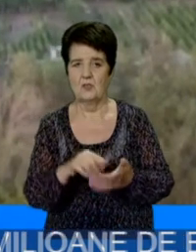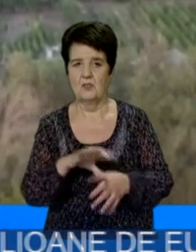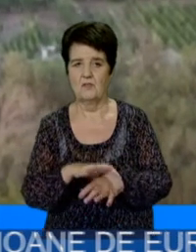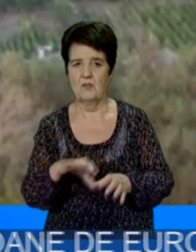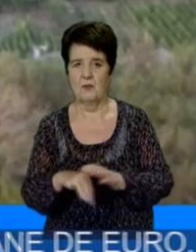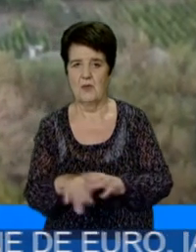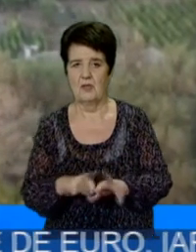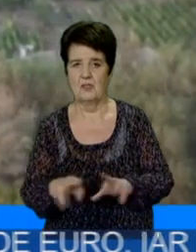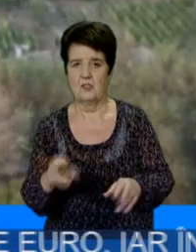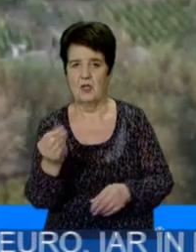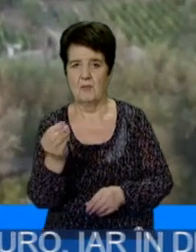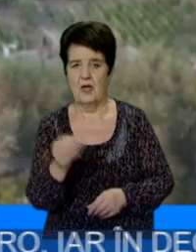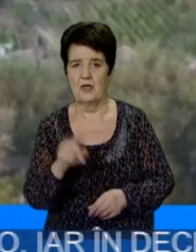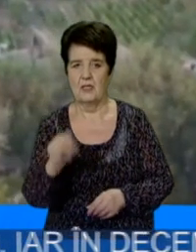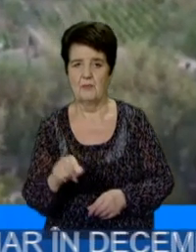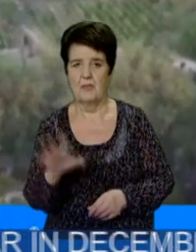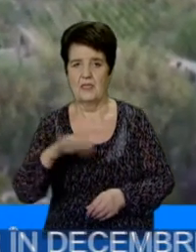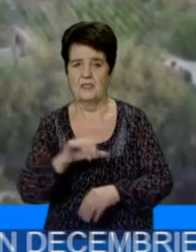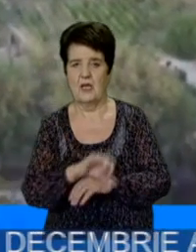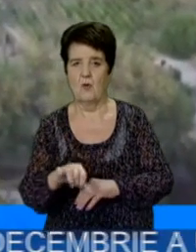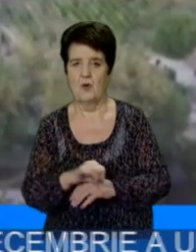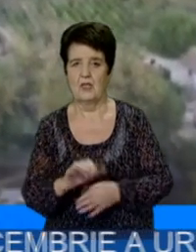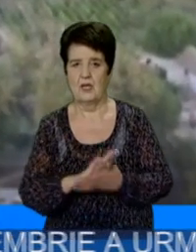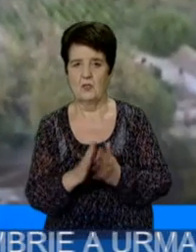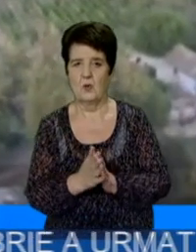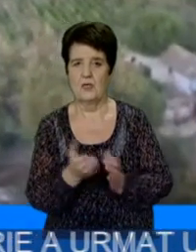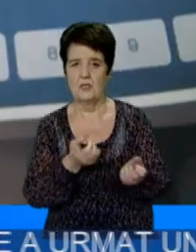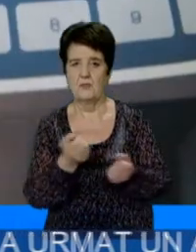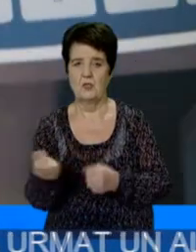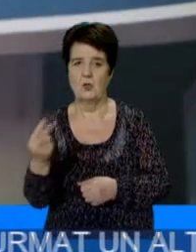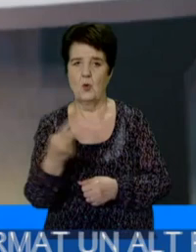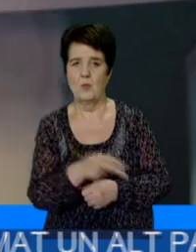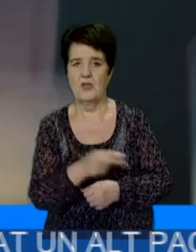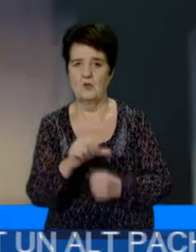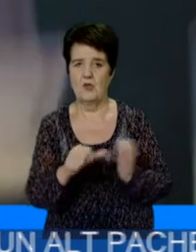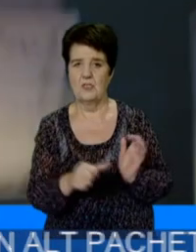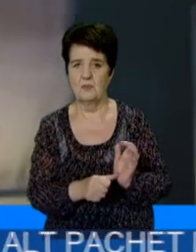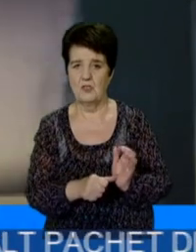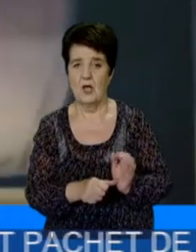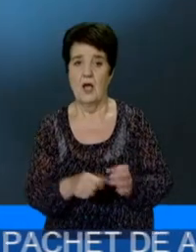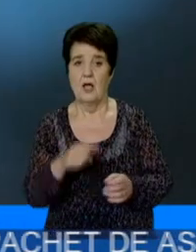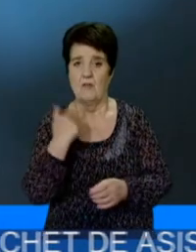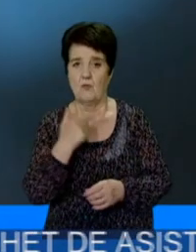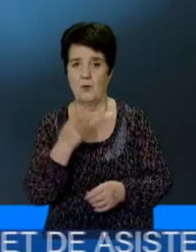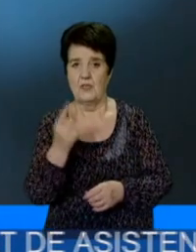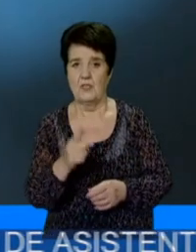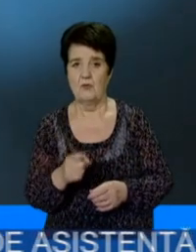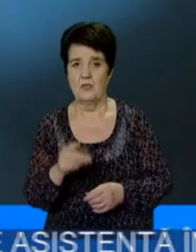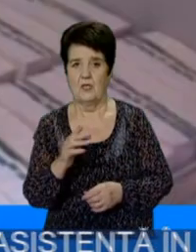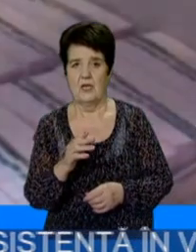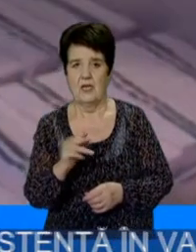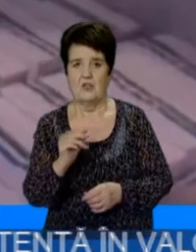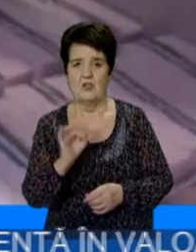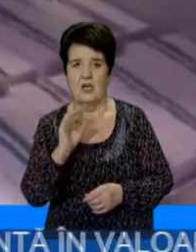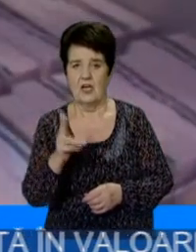remiteri lor de banii de peste Hotare situație care se menține cel puțin din 2016 e vorba de un cerc vicios